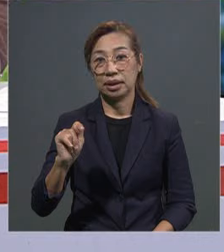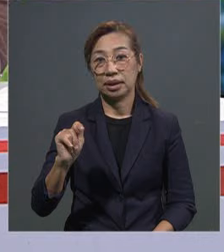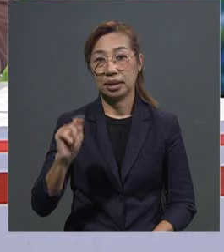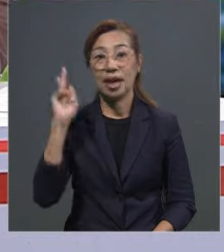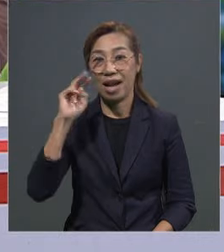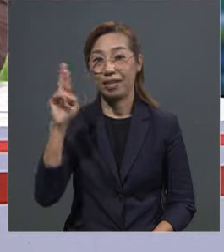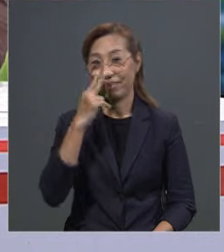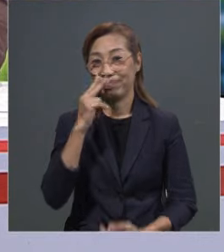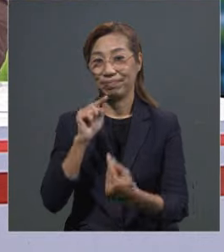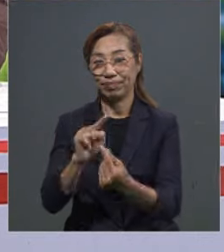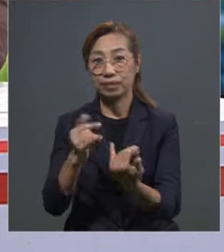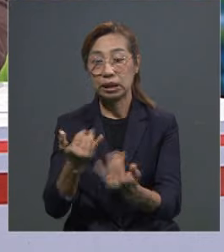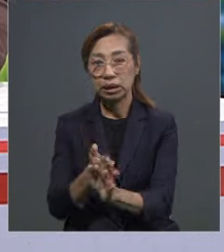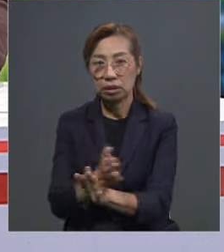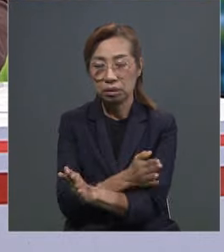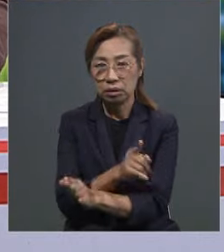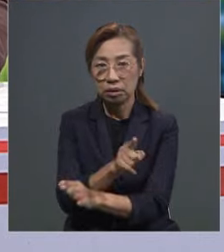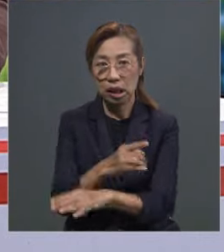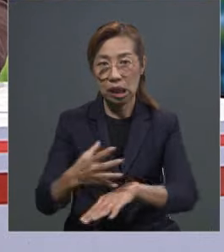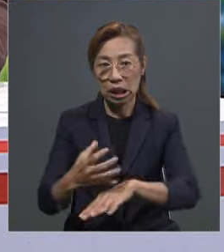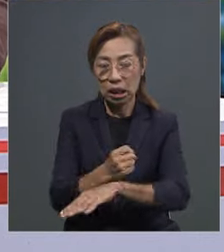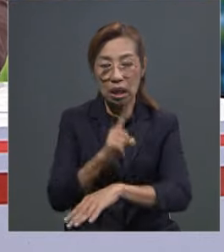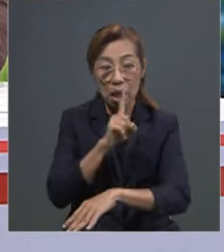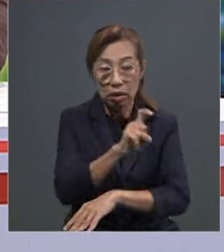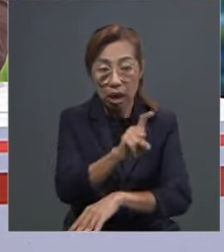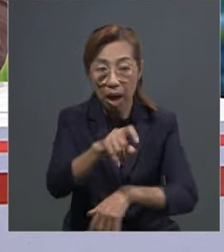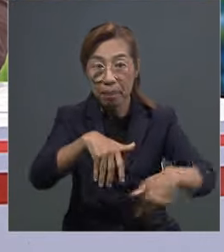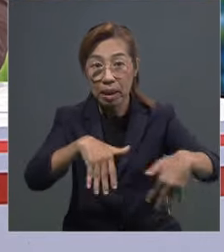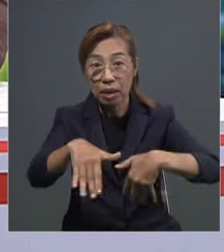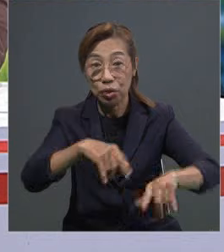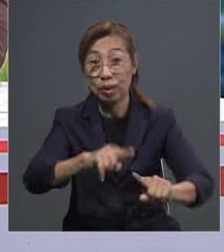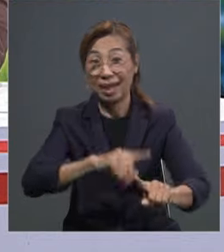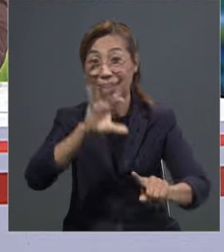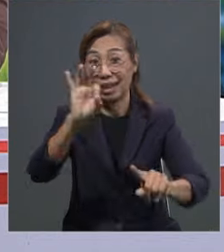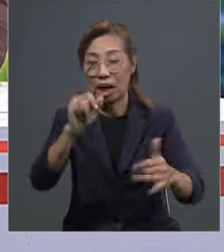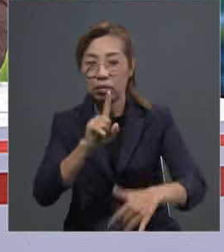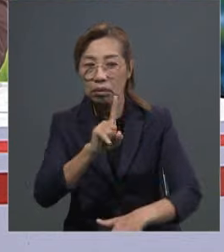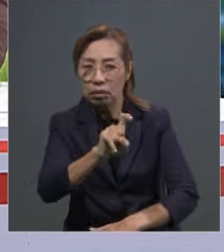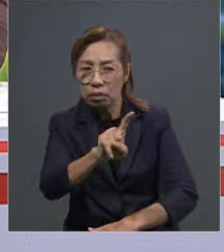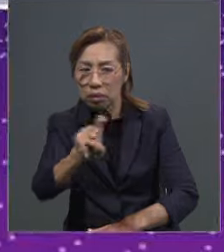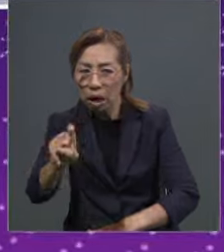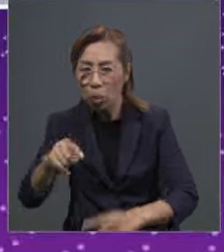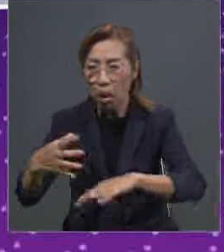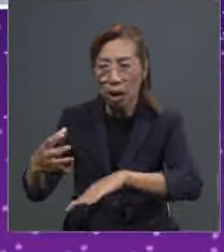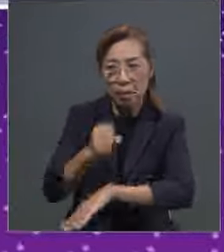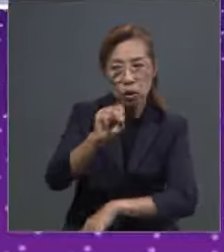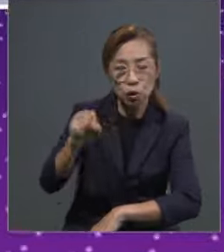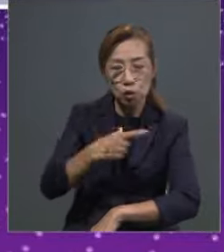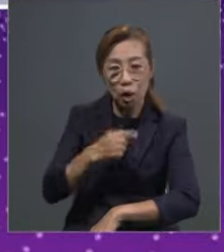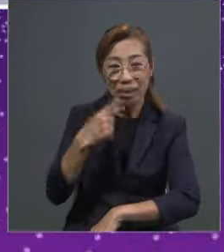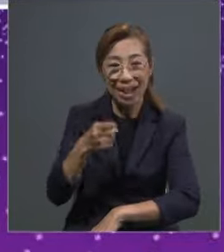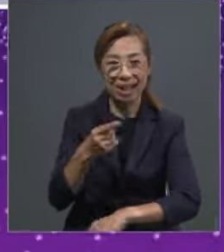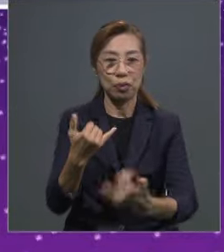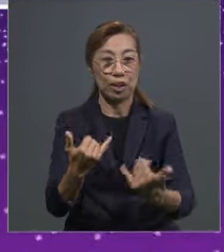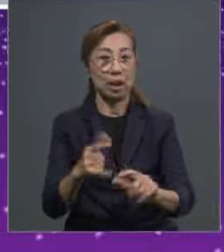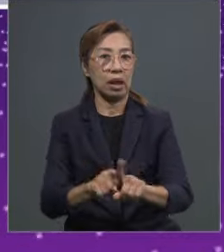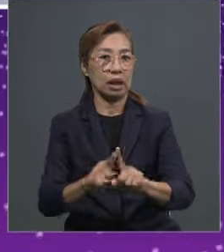ต่อนะครับมาดูผลการสำรวจคะแนนนิยมทางการเมืองของนักการเมืองประจำเดือนกันยายน2567โดย LINE toนะครับ